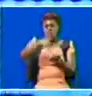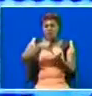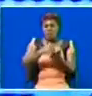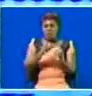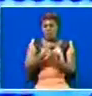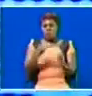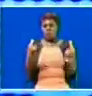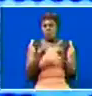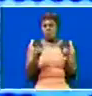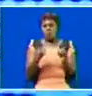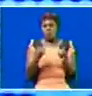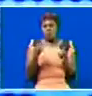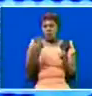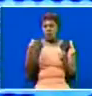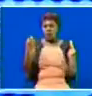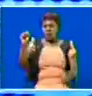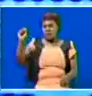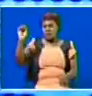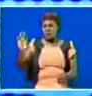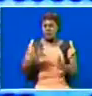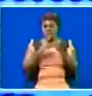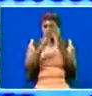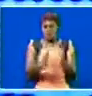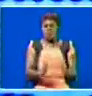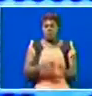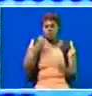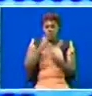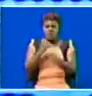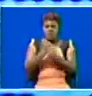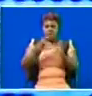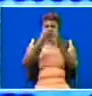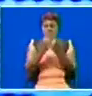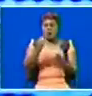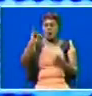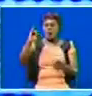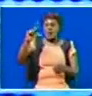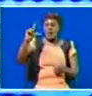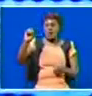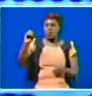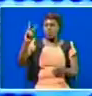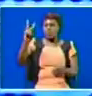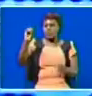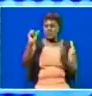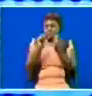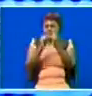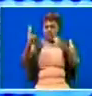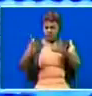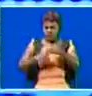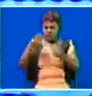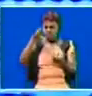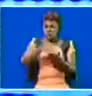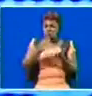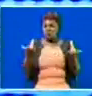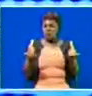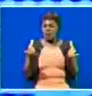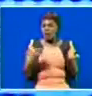mfumo wa hifadhi ya jamii kwa mujibu wa ripoti ya shirika la kazi duniani, yani ILO, mwaka 2017. Hali je